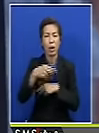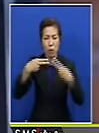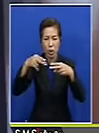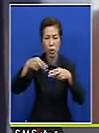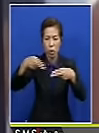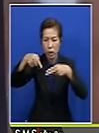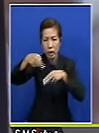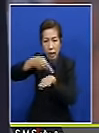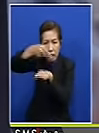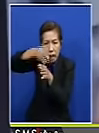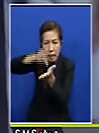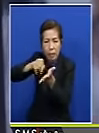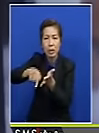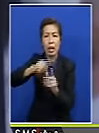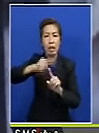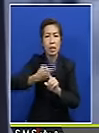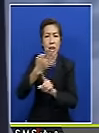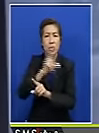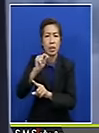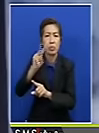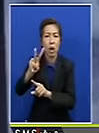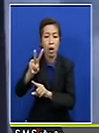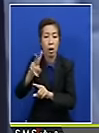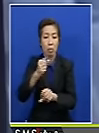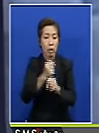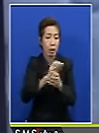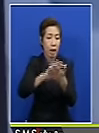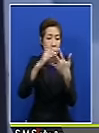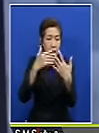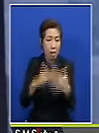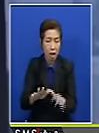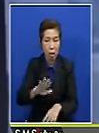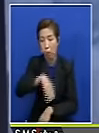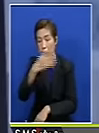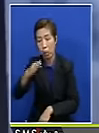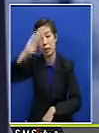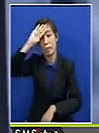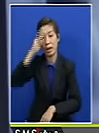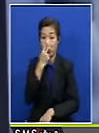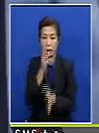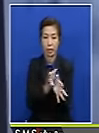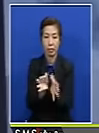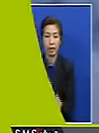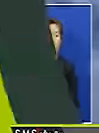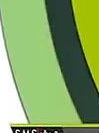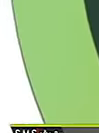วพระธรรมชโยก็ป่วยกระทันหันหลังจากที่ผ่านงานในวันนั้นนะครับเดี๋ยวลองไปฟังเสียงชี้แจงดูครับ